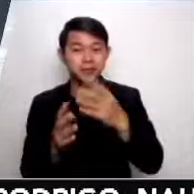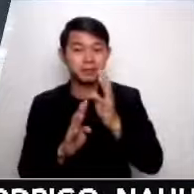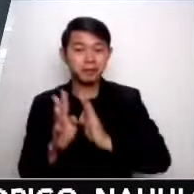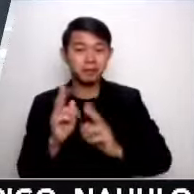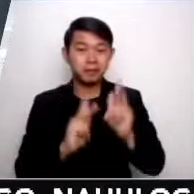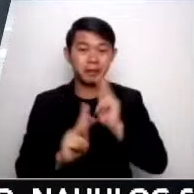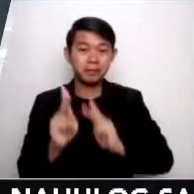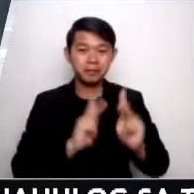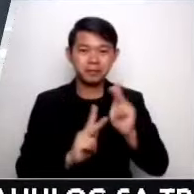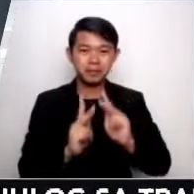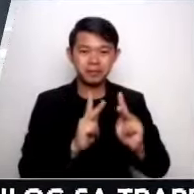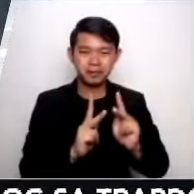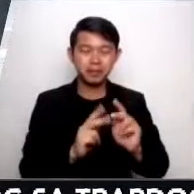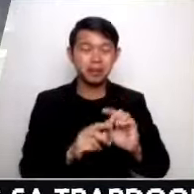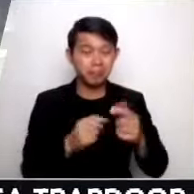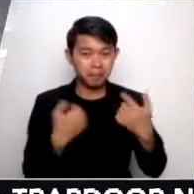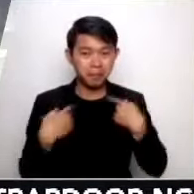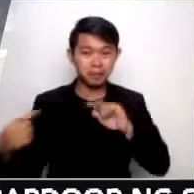nasaktang mag-ina.